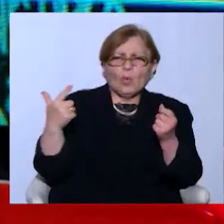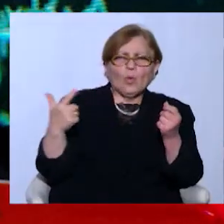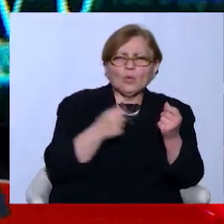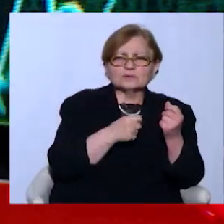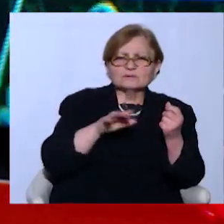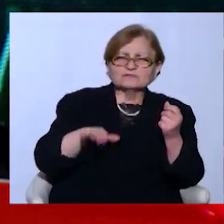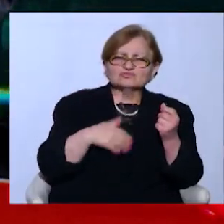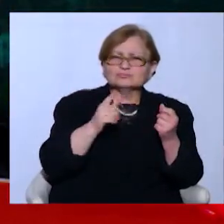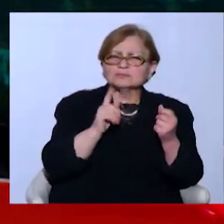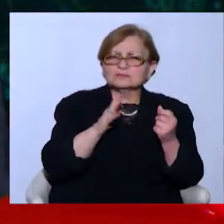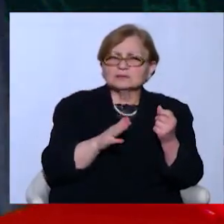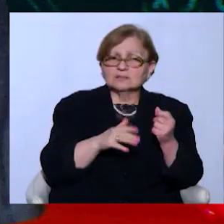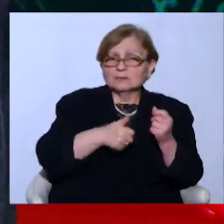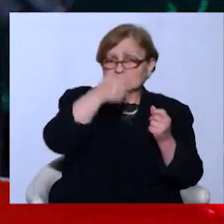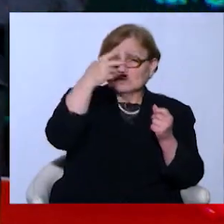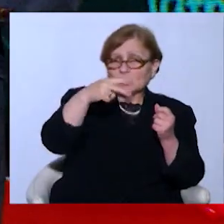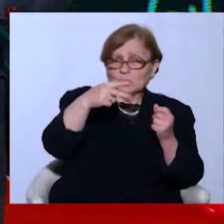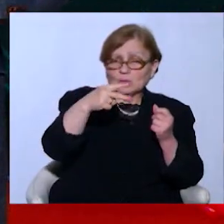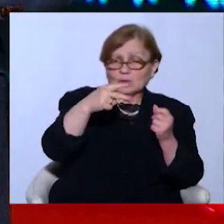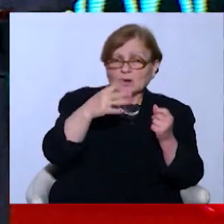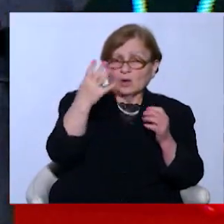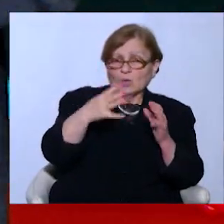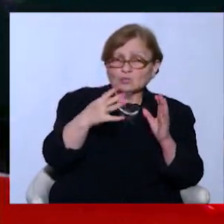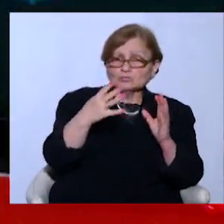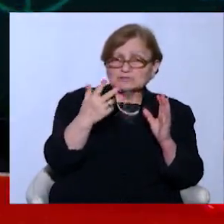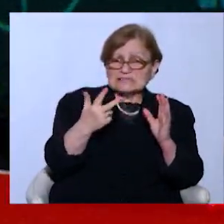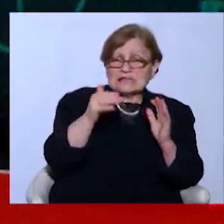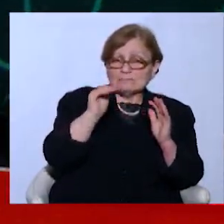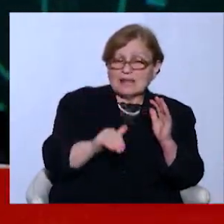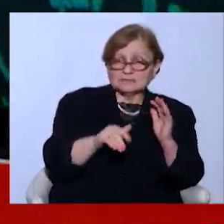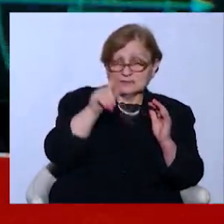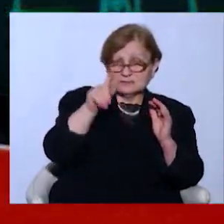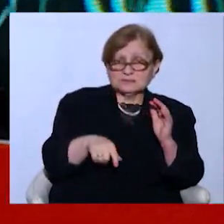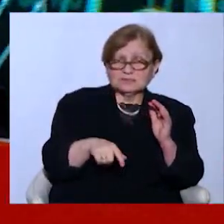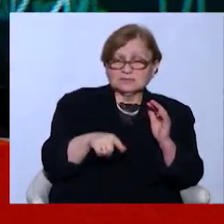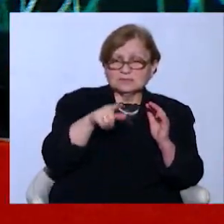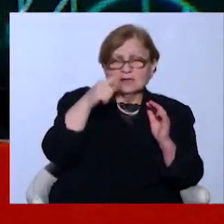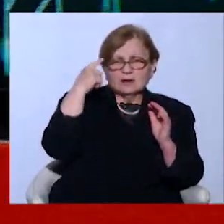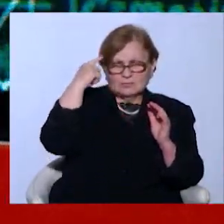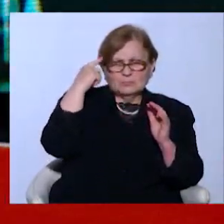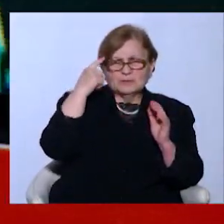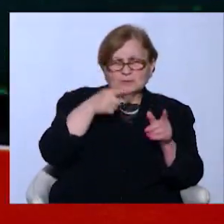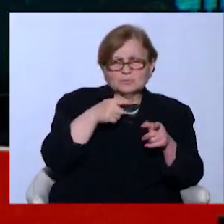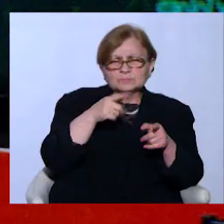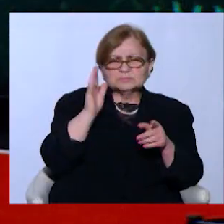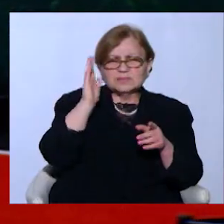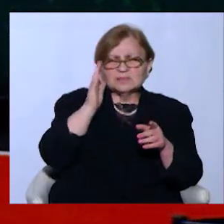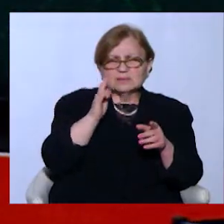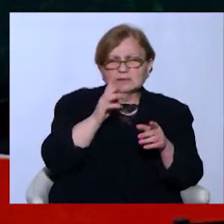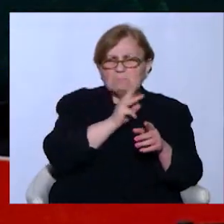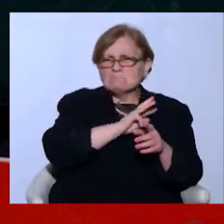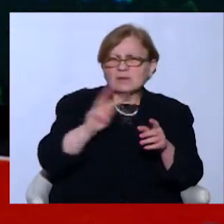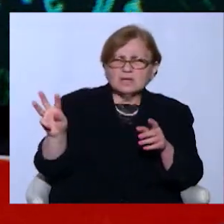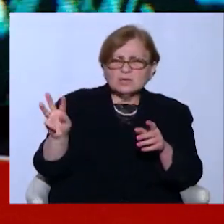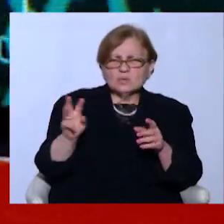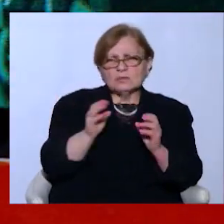შემდეგ? ესე იგი, თავდაპირველი იყო 20, მერე გახდა 43000. როგორ გონიათ, გექნებათ თქვენ ეს რაოდენობა მილიონებში,